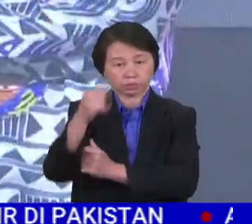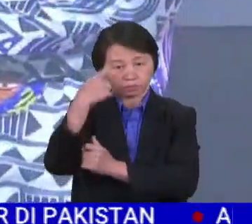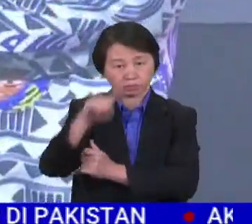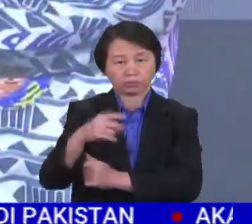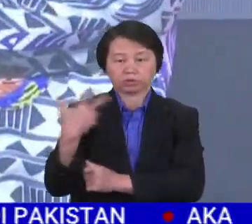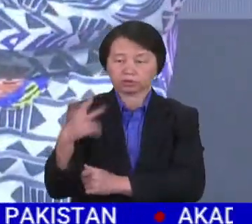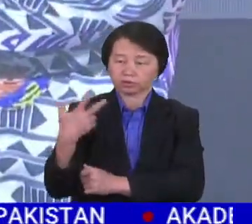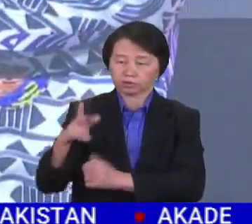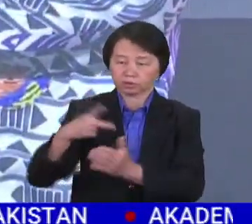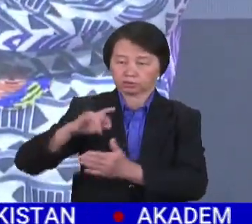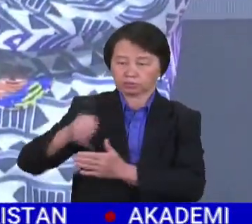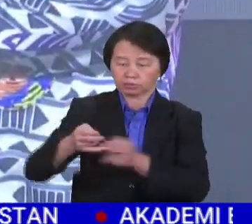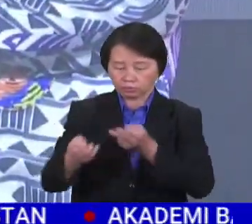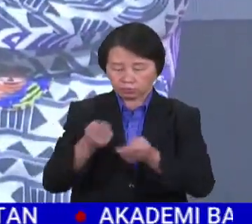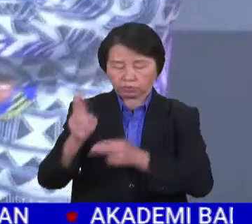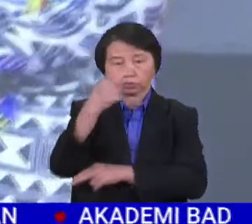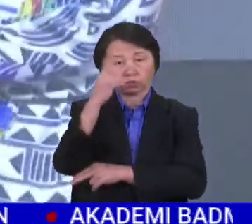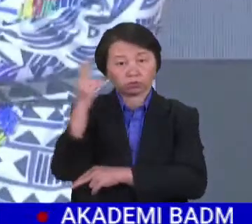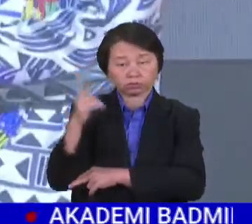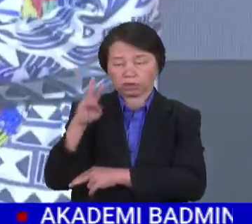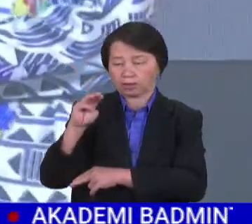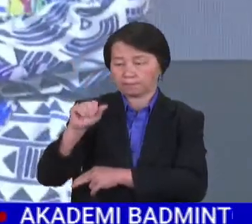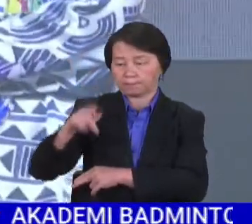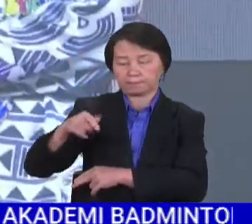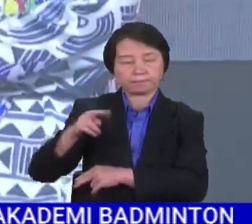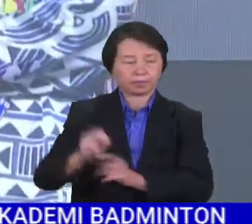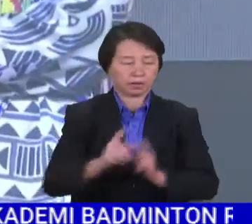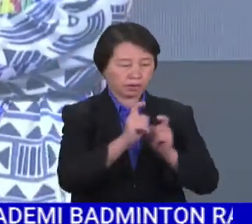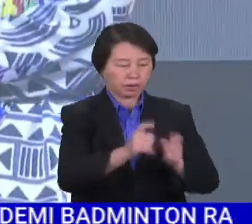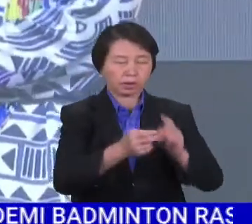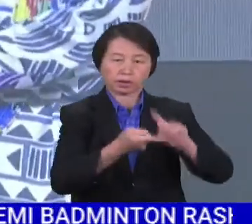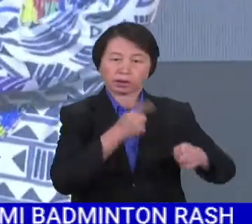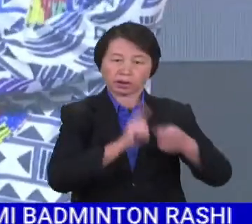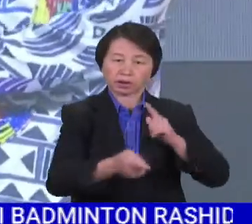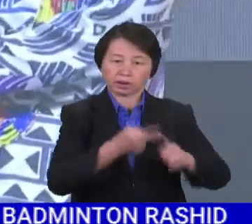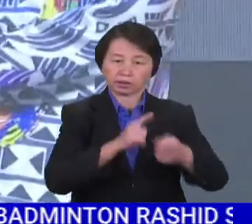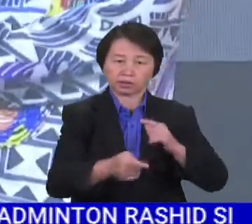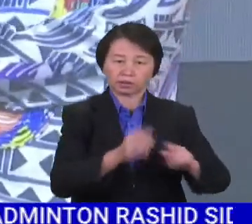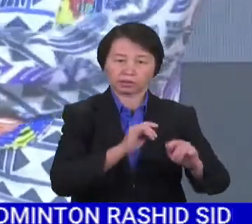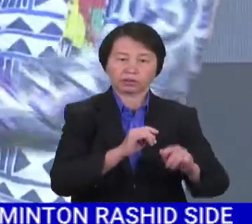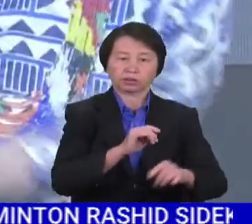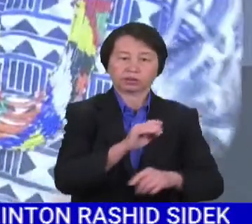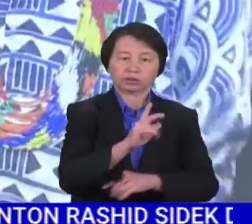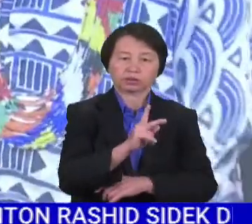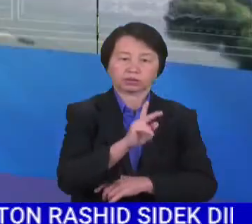untuk 13 Project pengurusan hutan mapan dan Anugerah Rakan konservasi